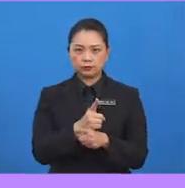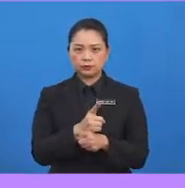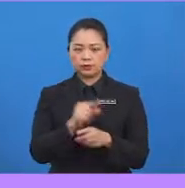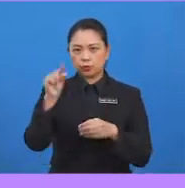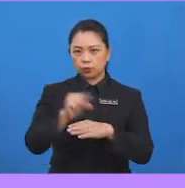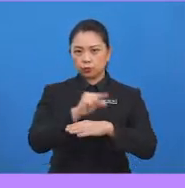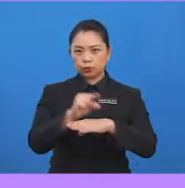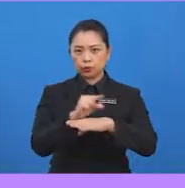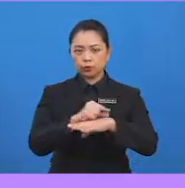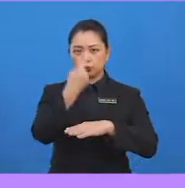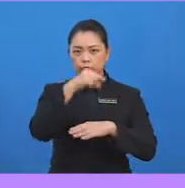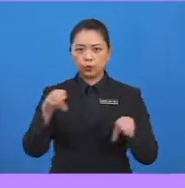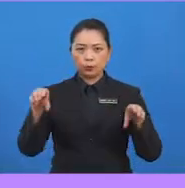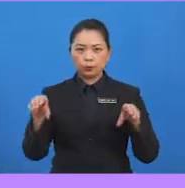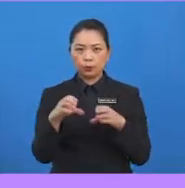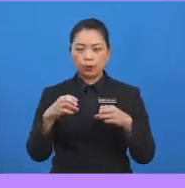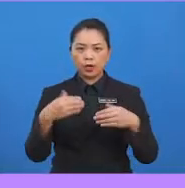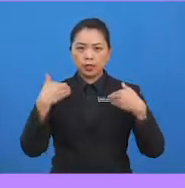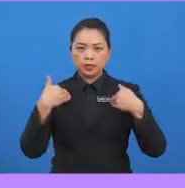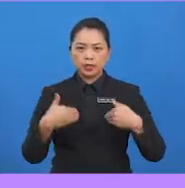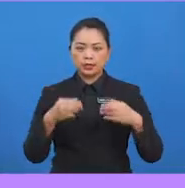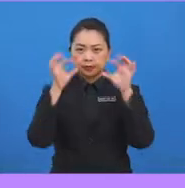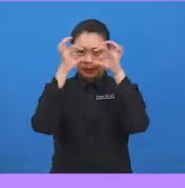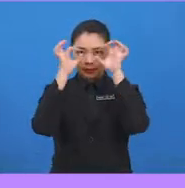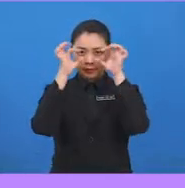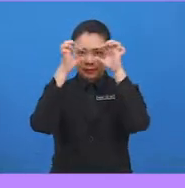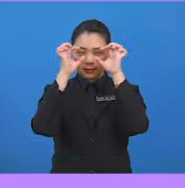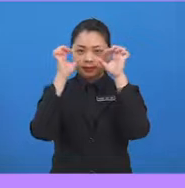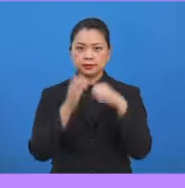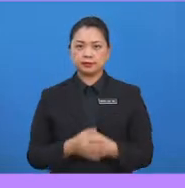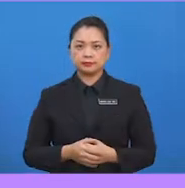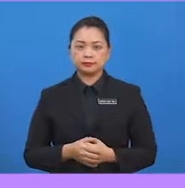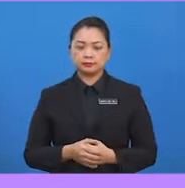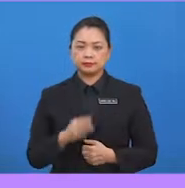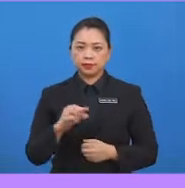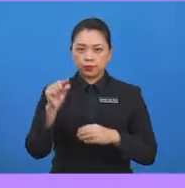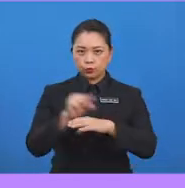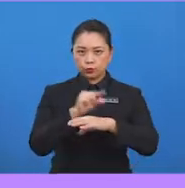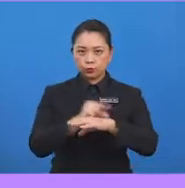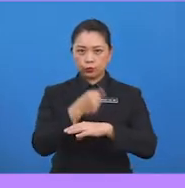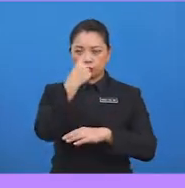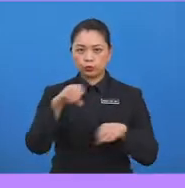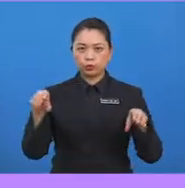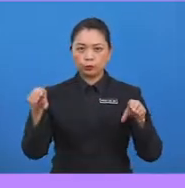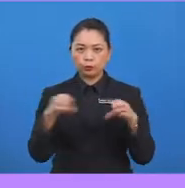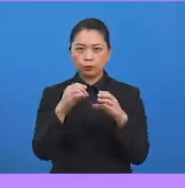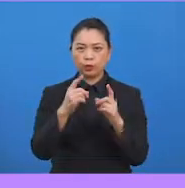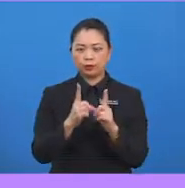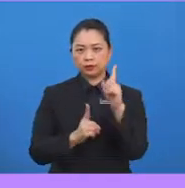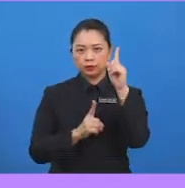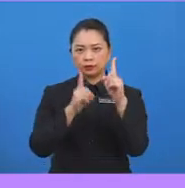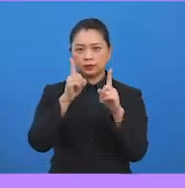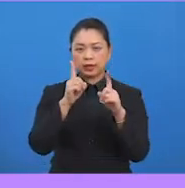digunakan untuk membuat rangka cermin mata dan digunakan sebagai antena di angkasa